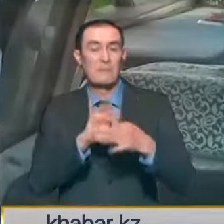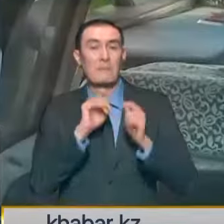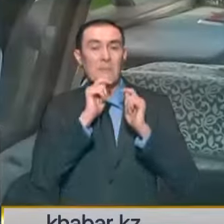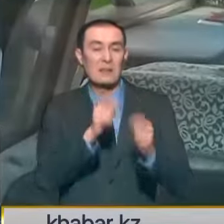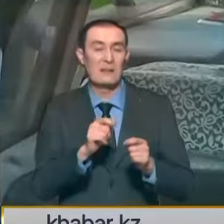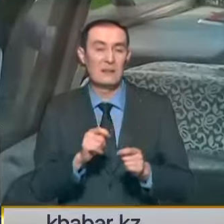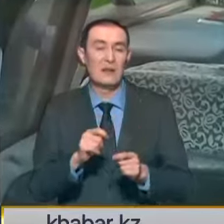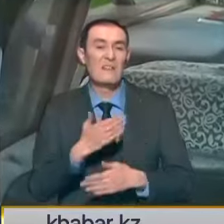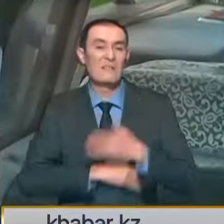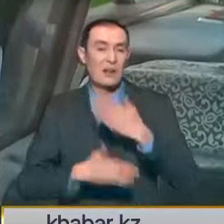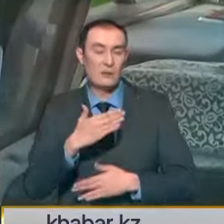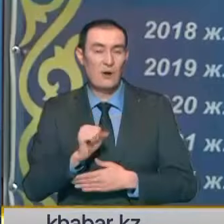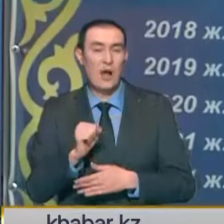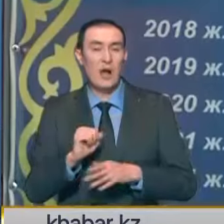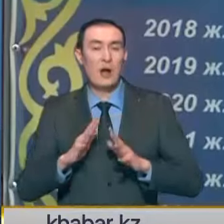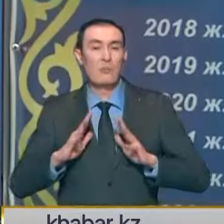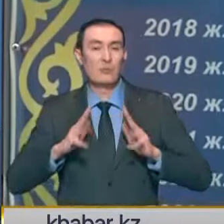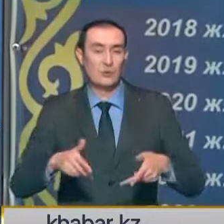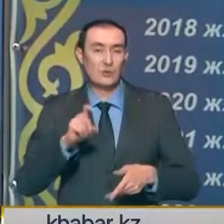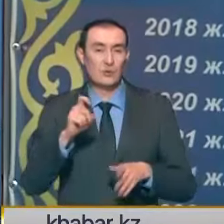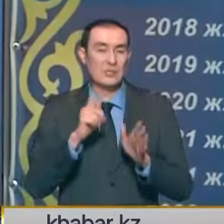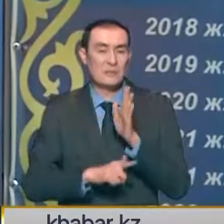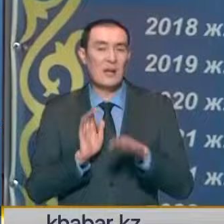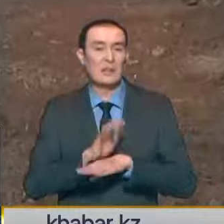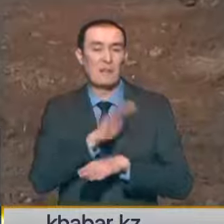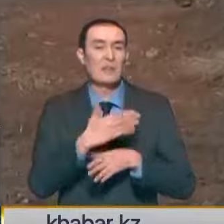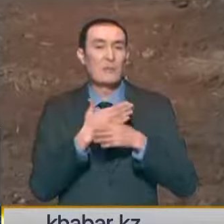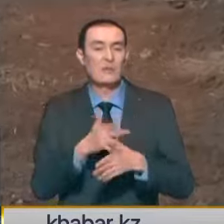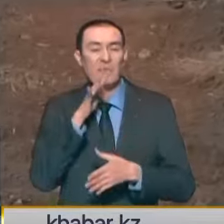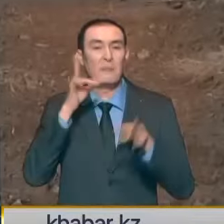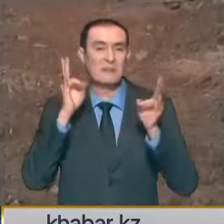с инвалидностью, а бульдозер Т-170 отправился на помощь